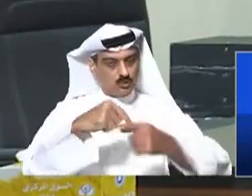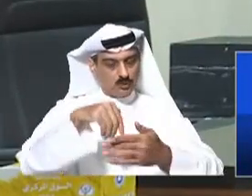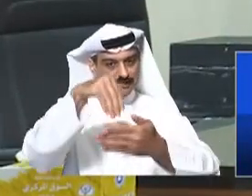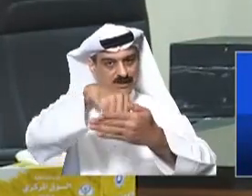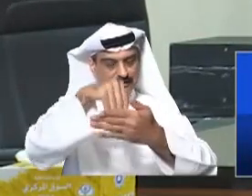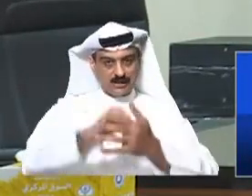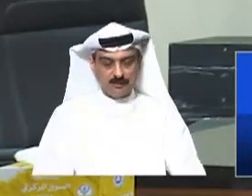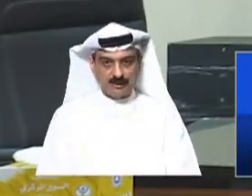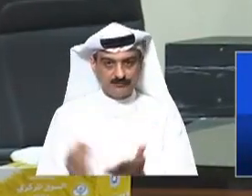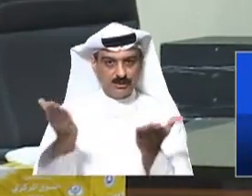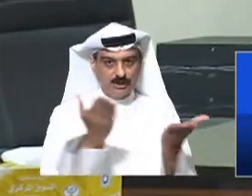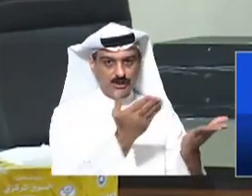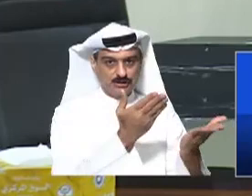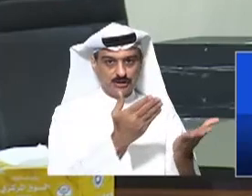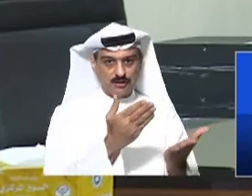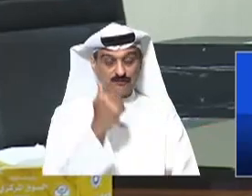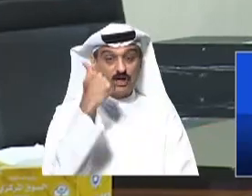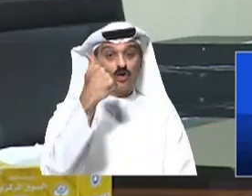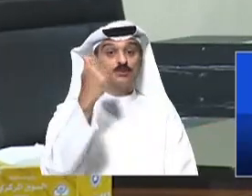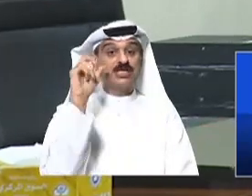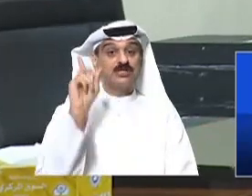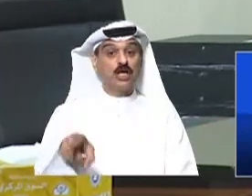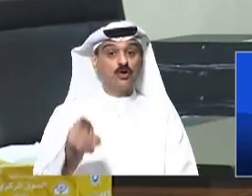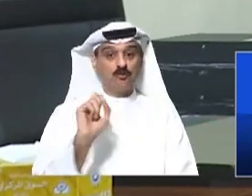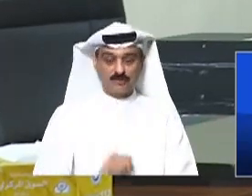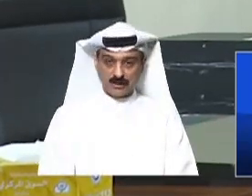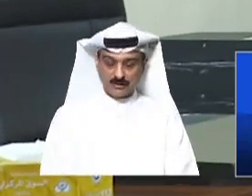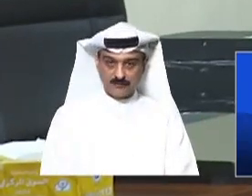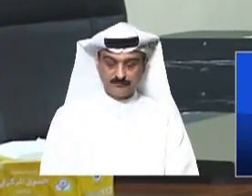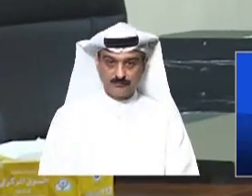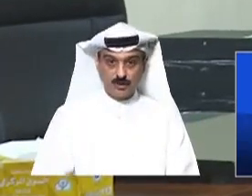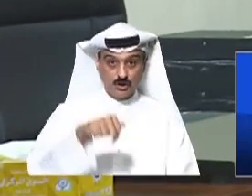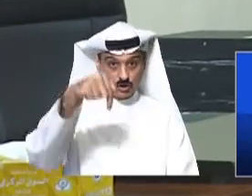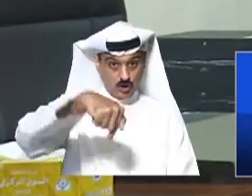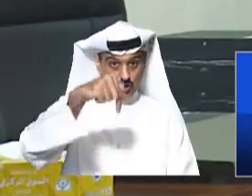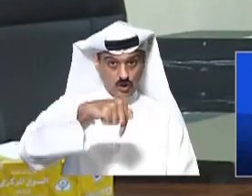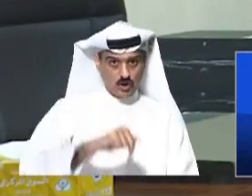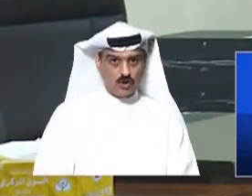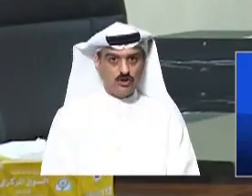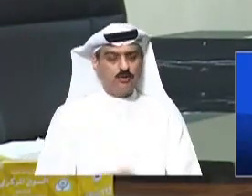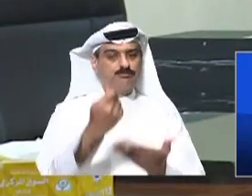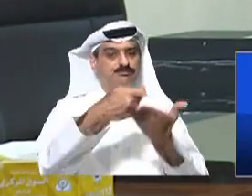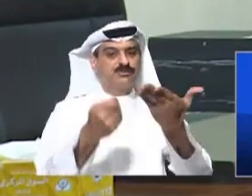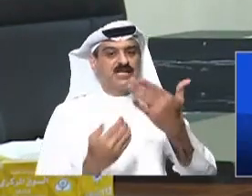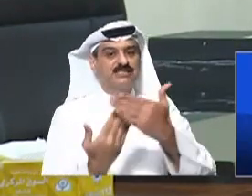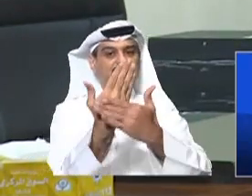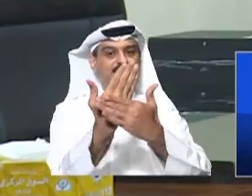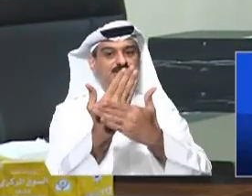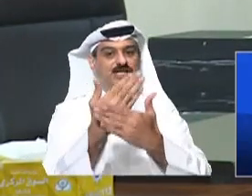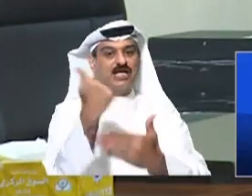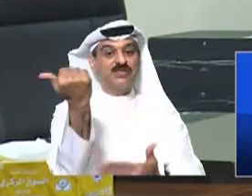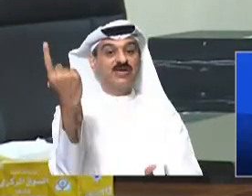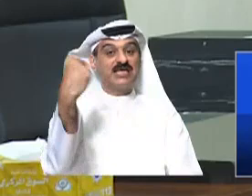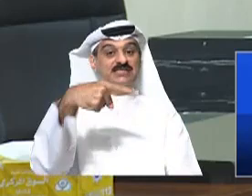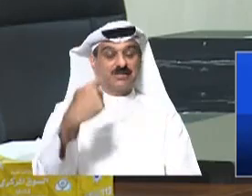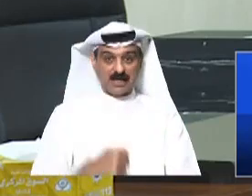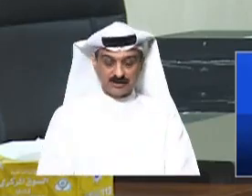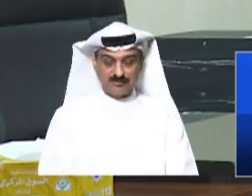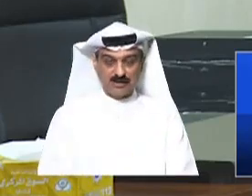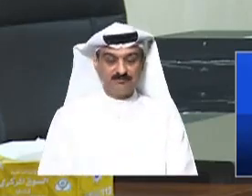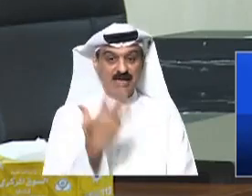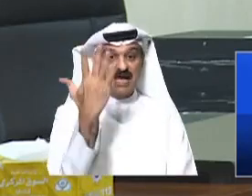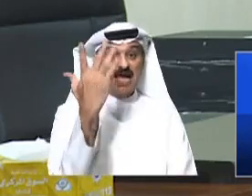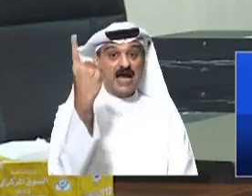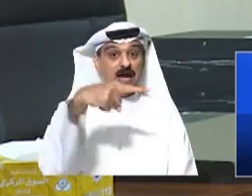استقبال المرشحين لليوم السادس على التوالي. تقدم إلى إدارة شؤون الانتخابات لهذا اليوم عدد 16 مرشح، 15 من